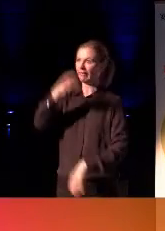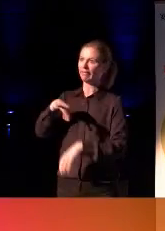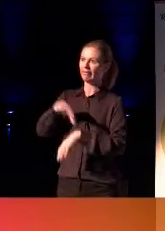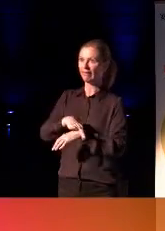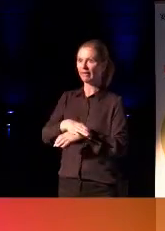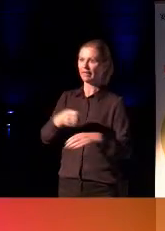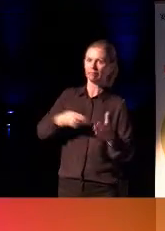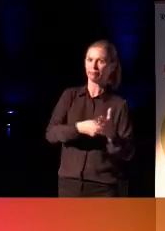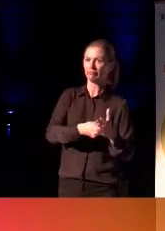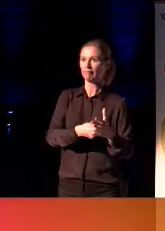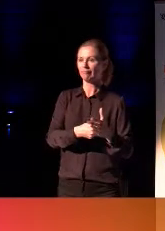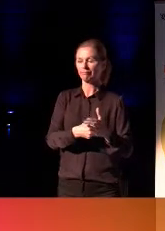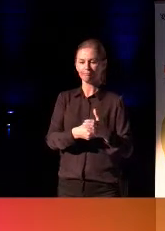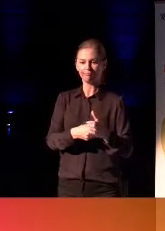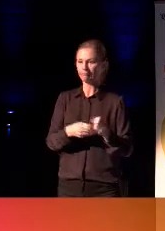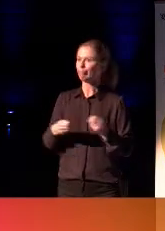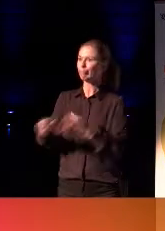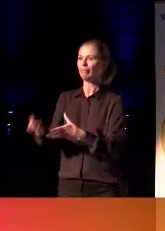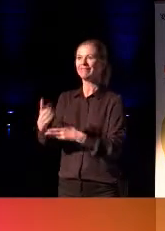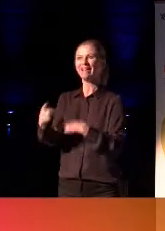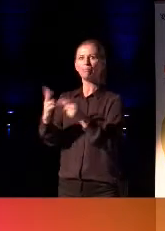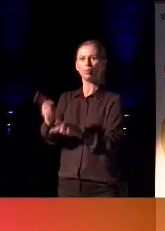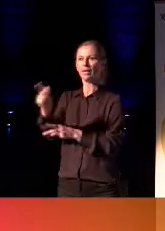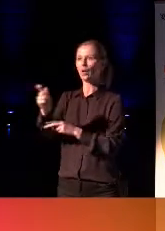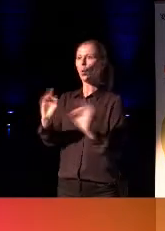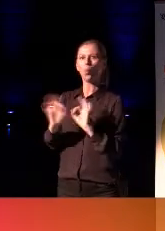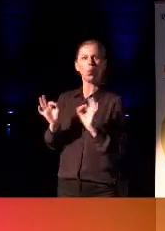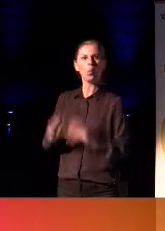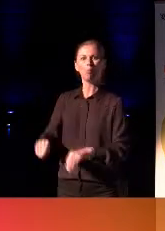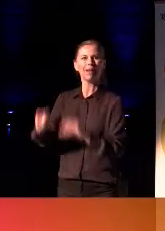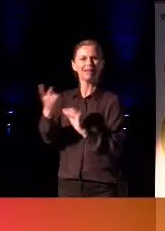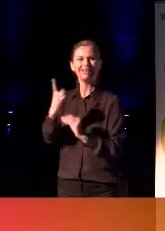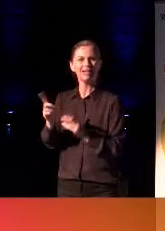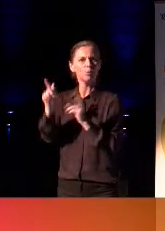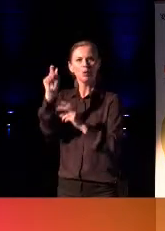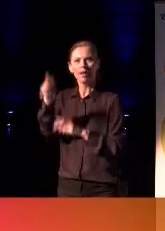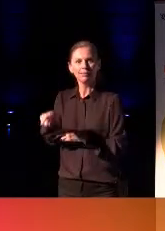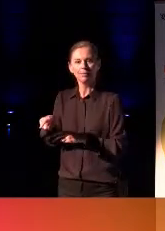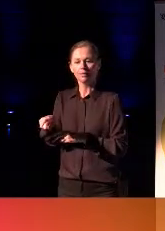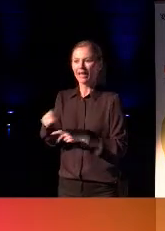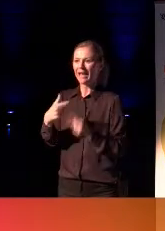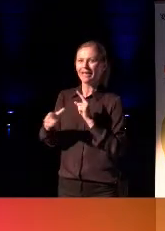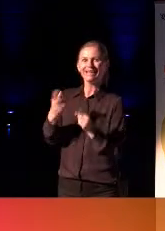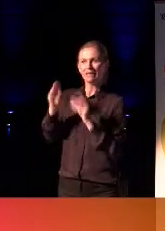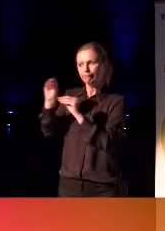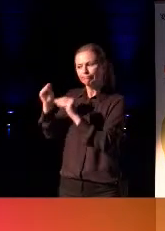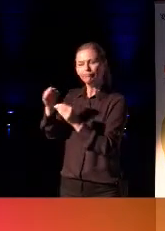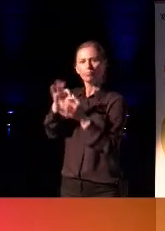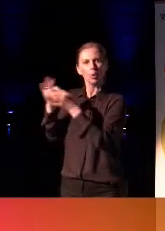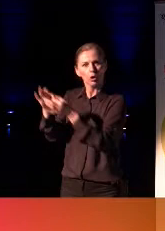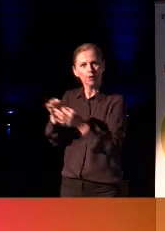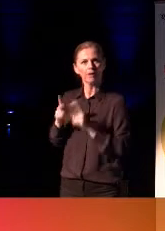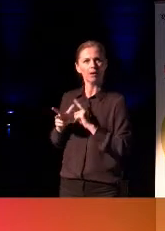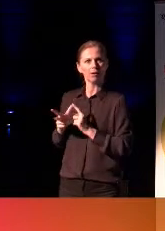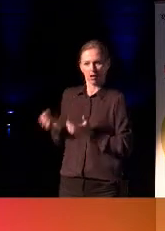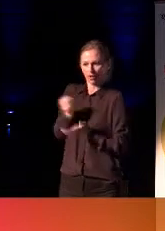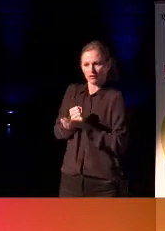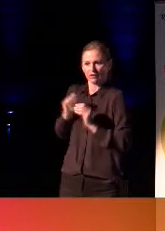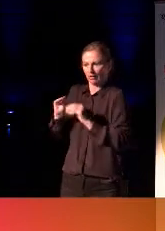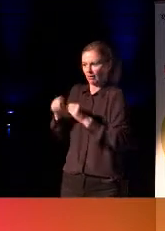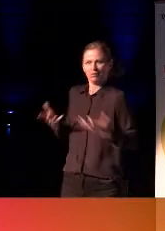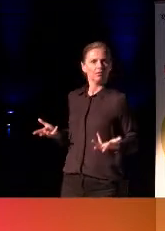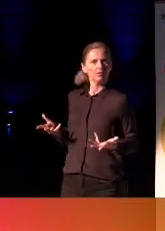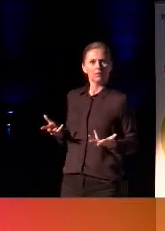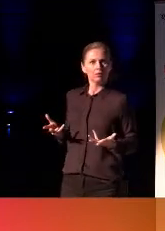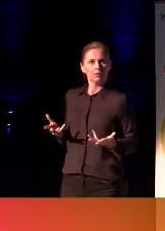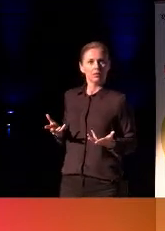I veggen og ruller den ut til en bruker uten å gi opplæring til brukeren selv, til de pårørende, til de ansatte. Og hvis du på